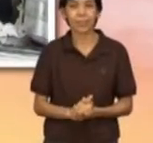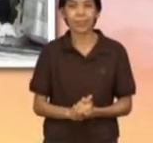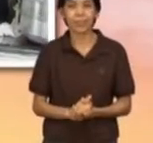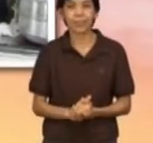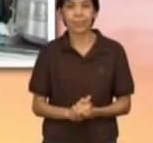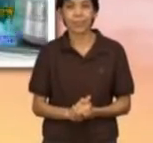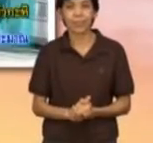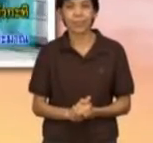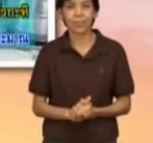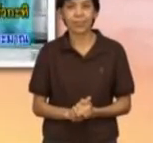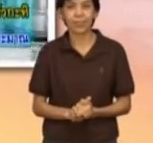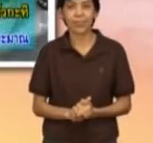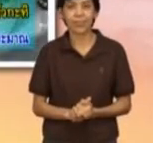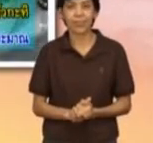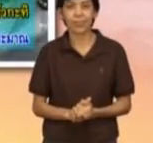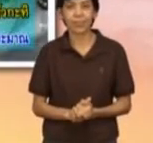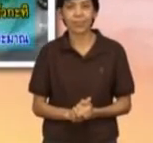น่าทาน